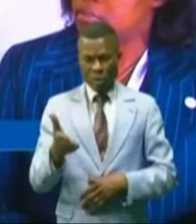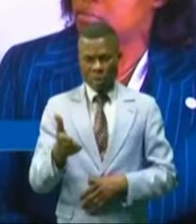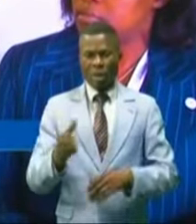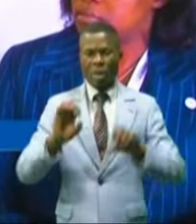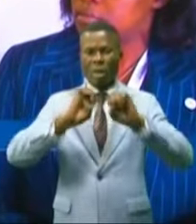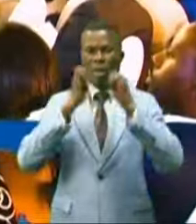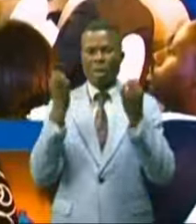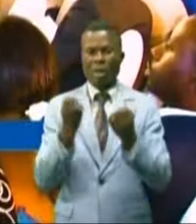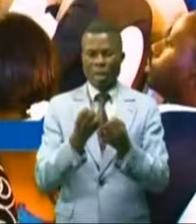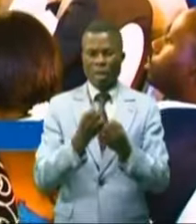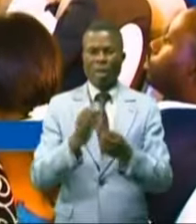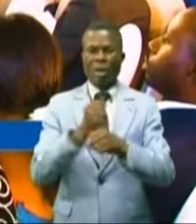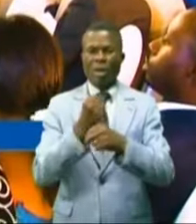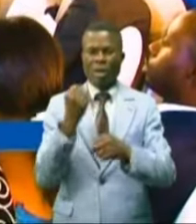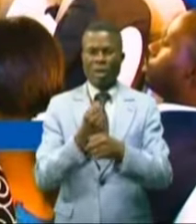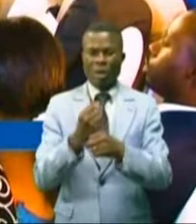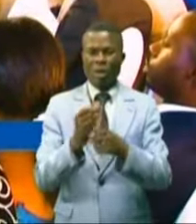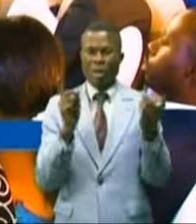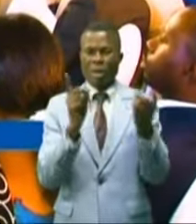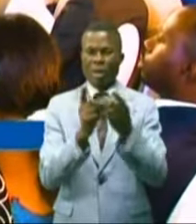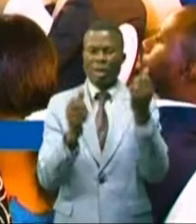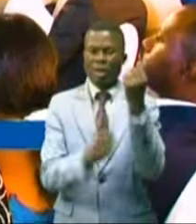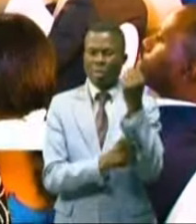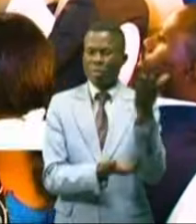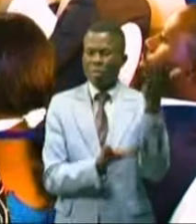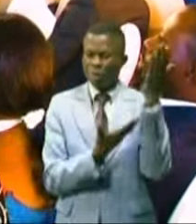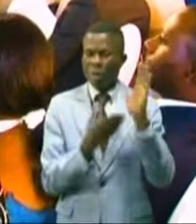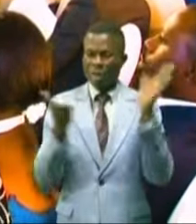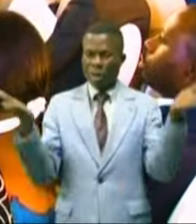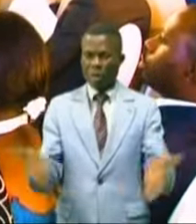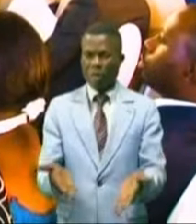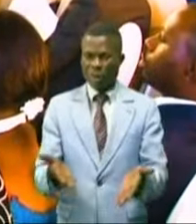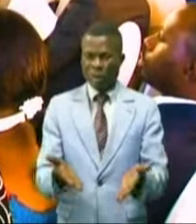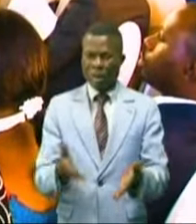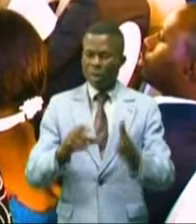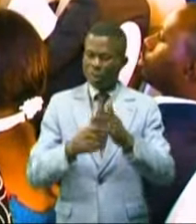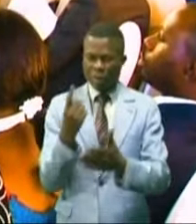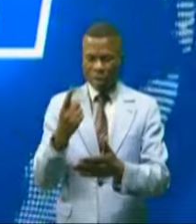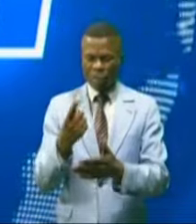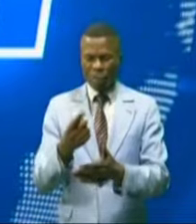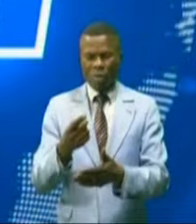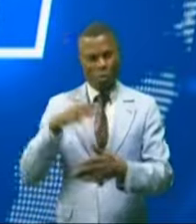de rencontrer le candidat potentiel en présence et en direct.